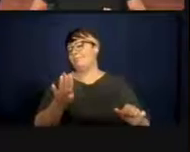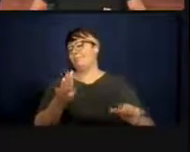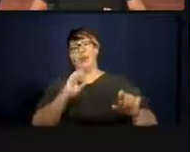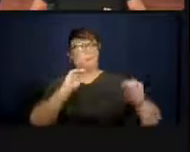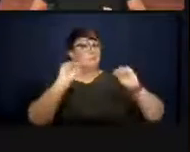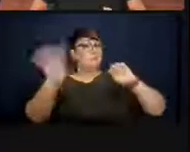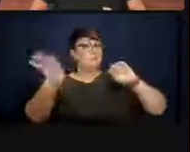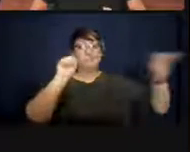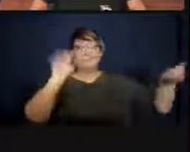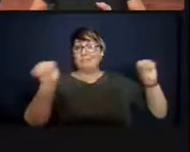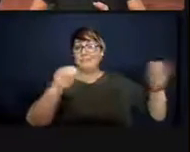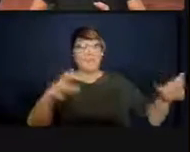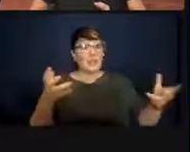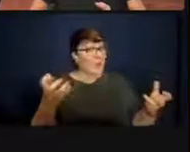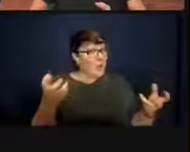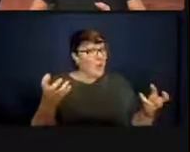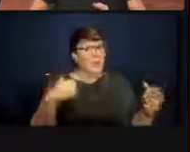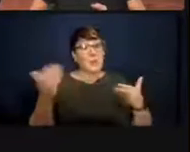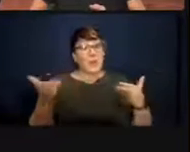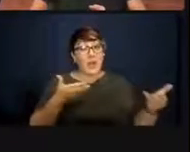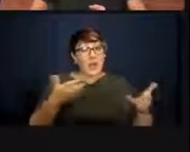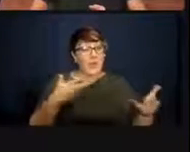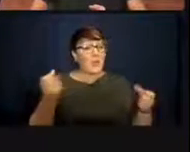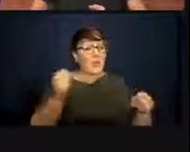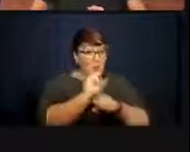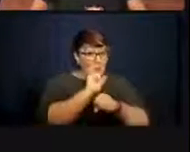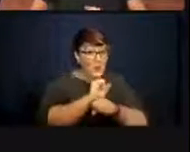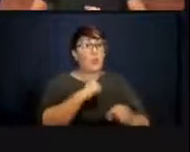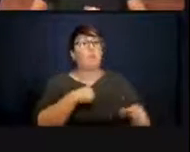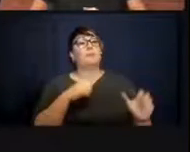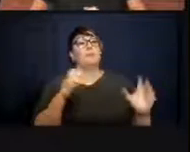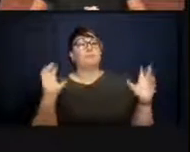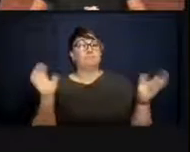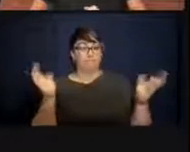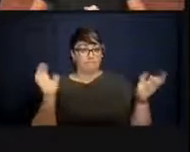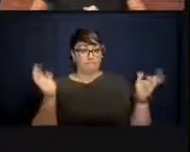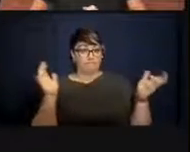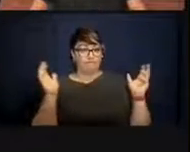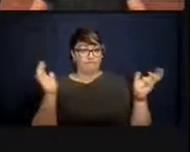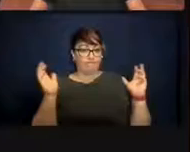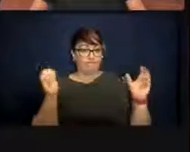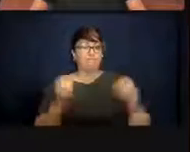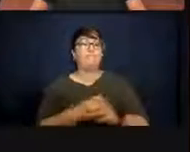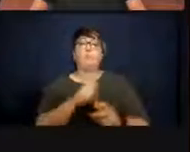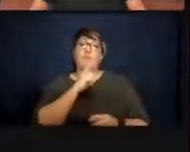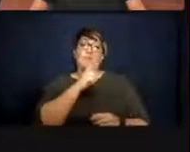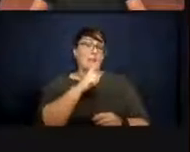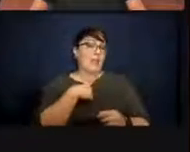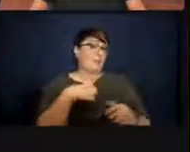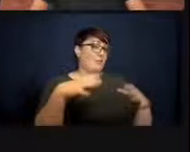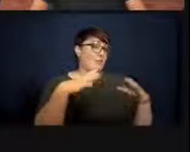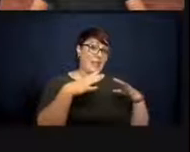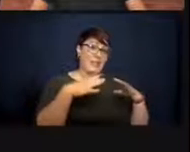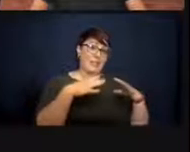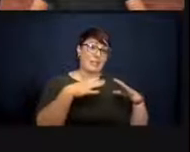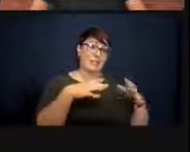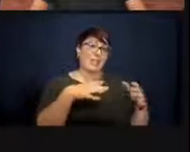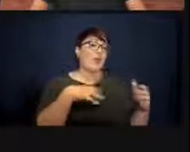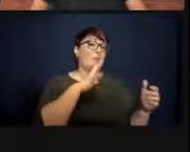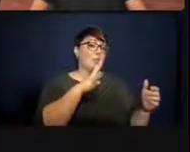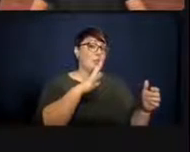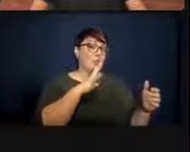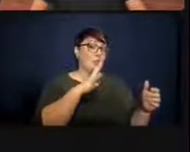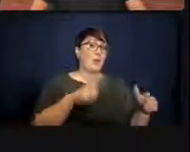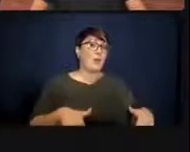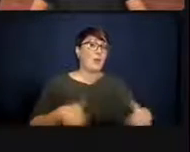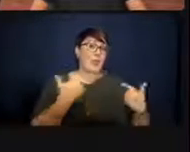نقوم بتتبع هؤلاء الطلاب عبر تويتر، فيسبوك وغيرها. فهذا أمر مثير للاهتمام. أنا كنت